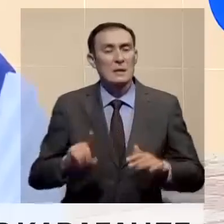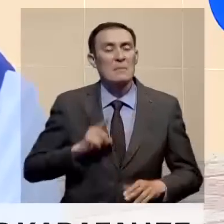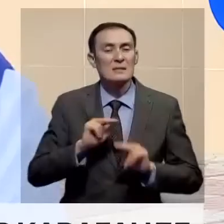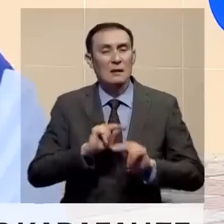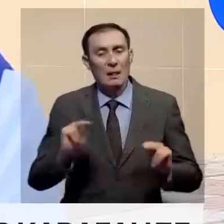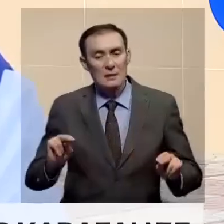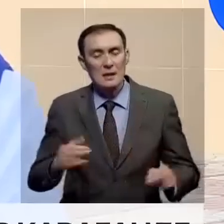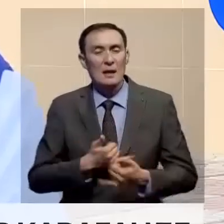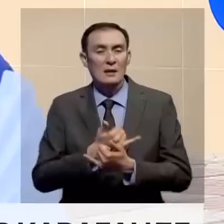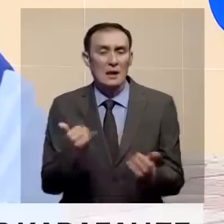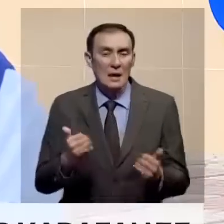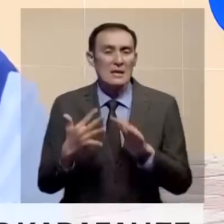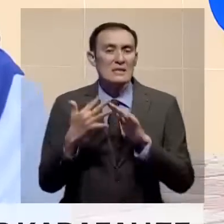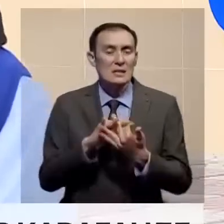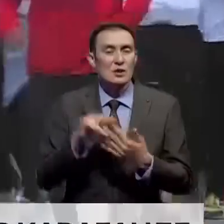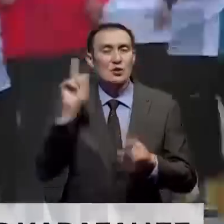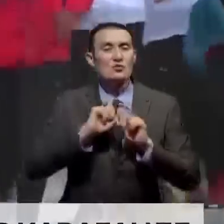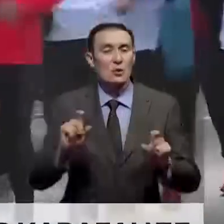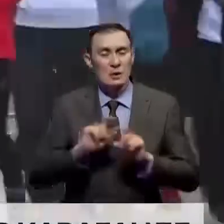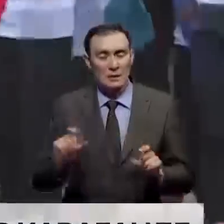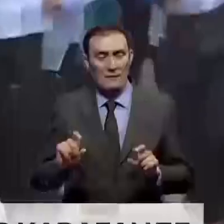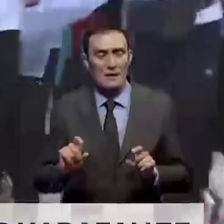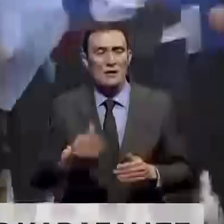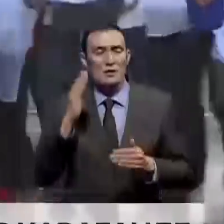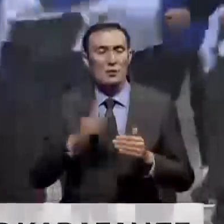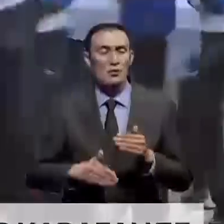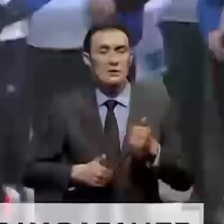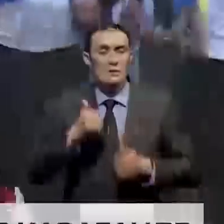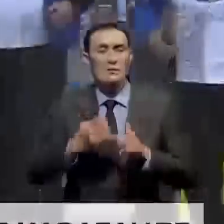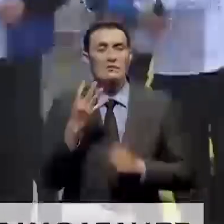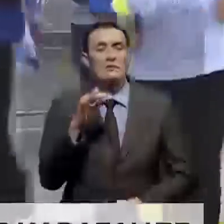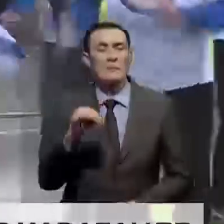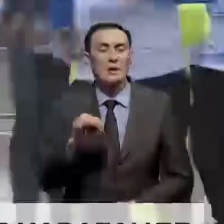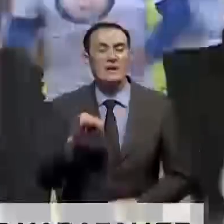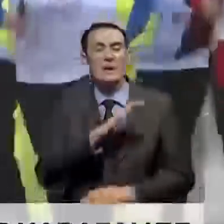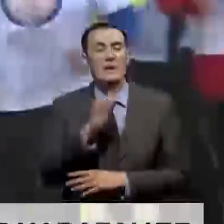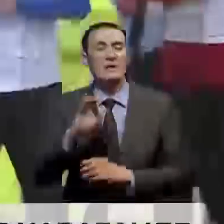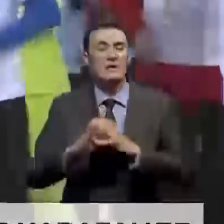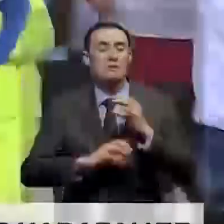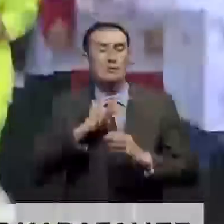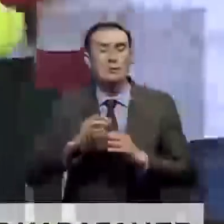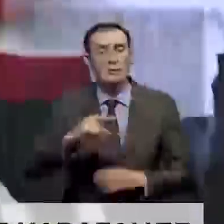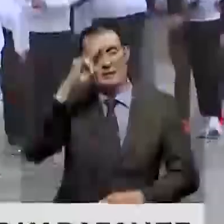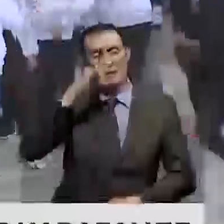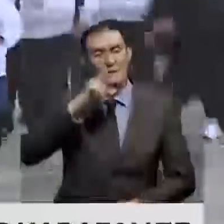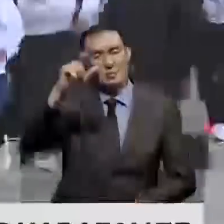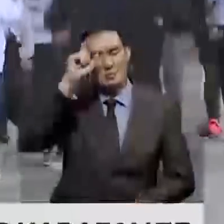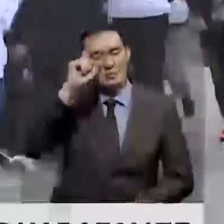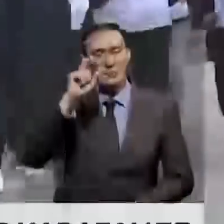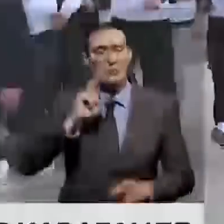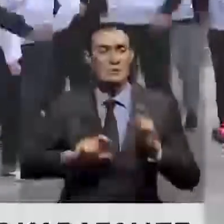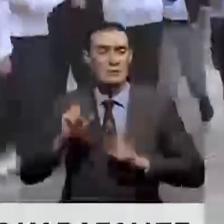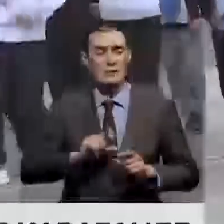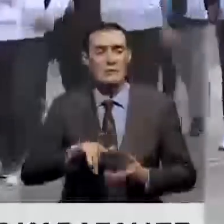мастер-класс для сельских школьников. Завершится сверхмарафон 4 мая на аллее Международного казахско-турецкого университета имени Яссави в